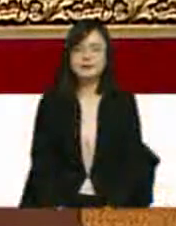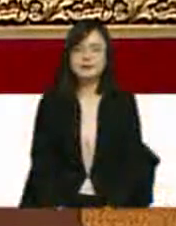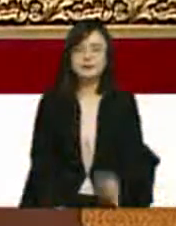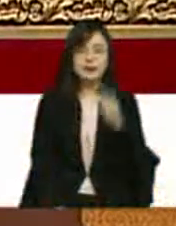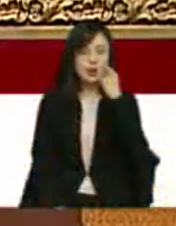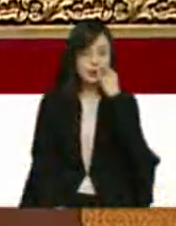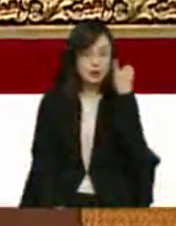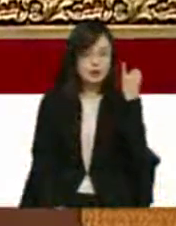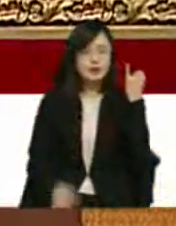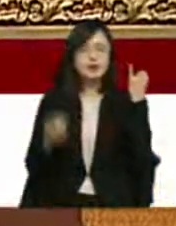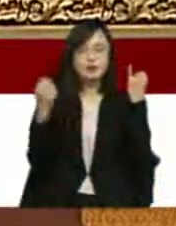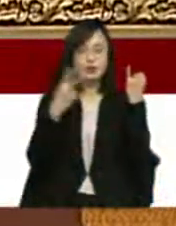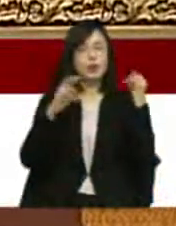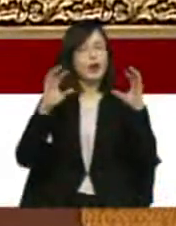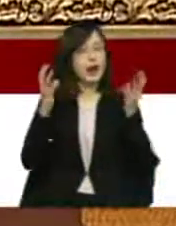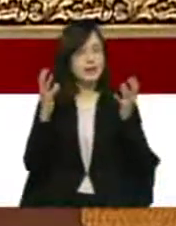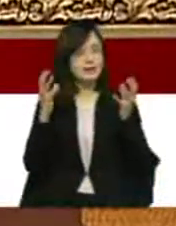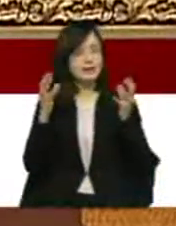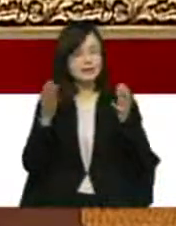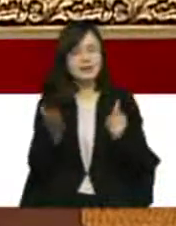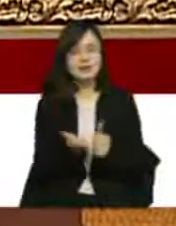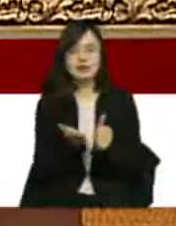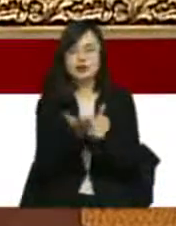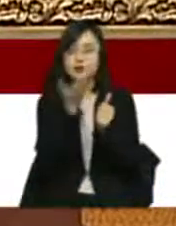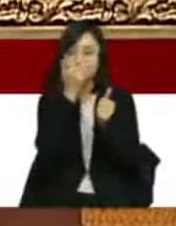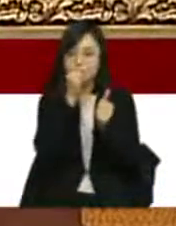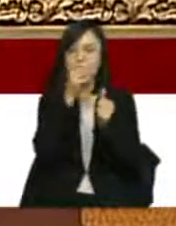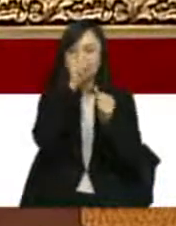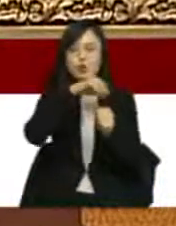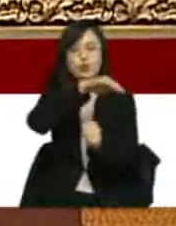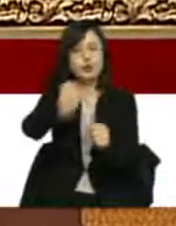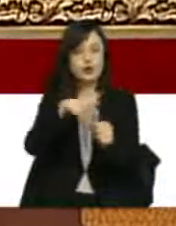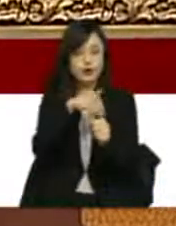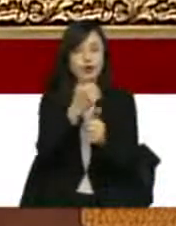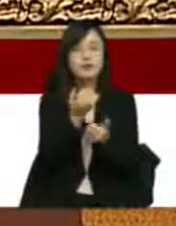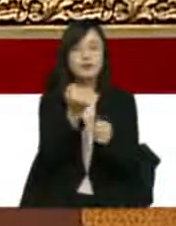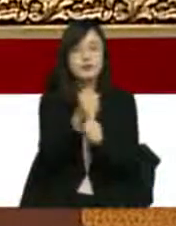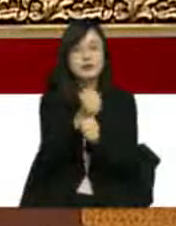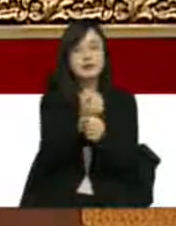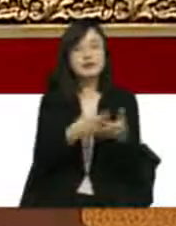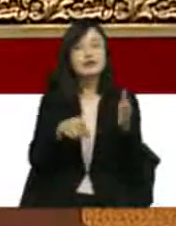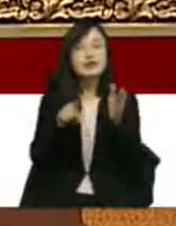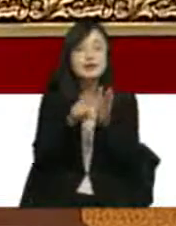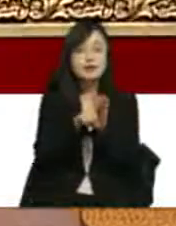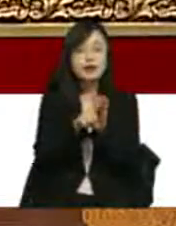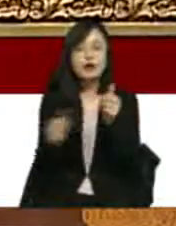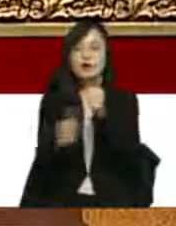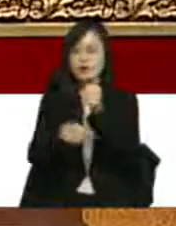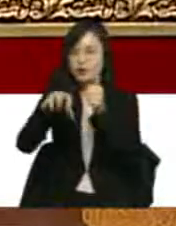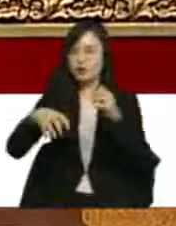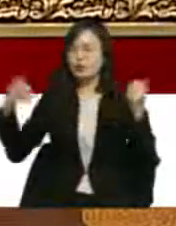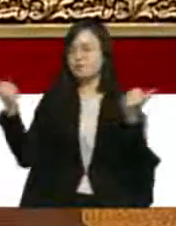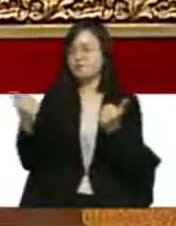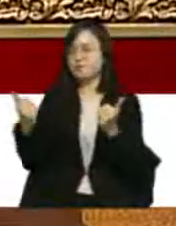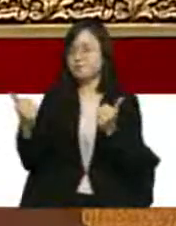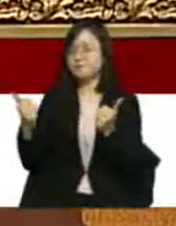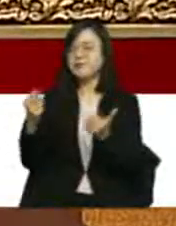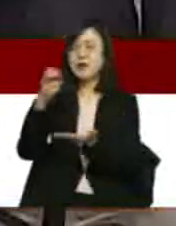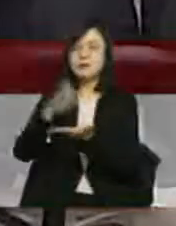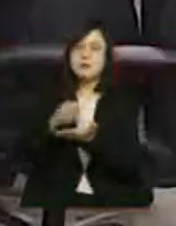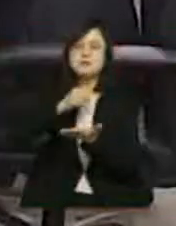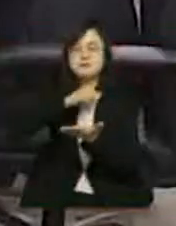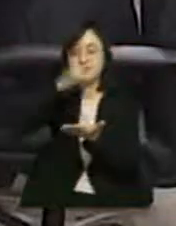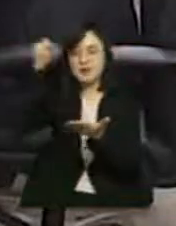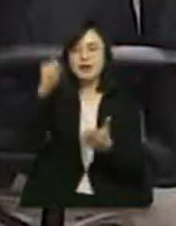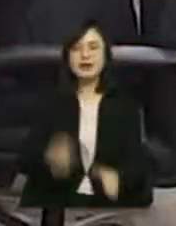건강 증진은 물론 출산 장려 분위기를 조성하기 위한 것으로 우리 위원회에서 상점 신상 결과 원안